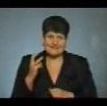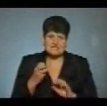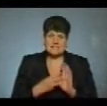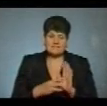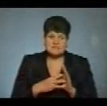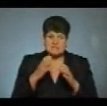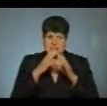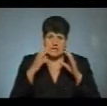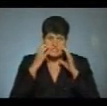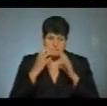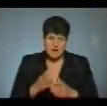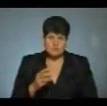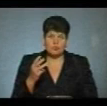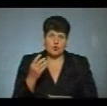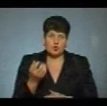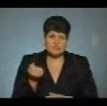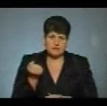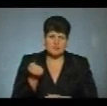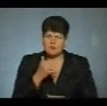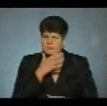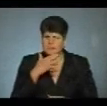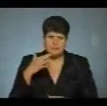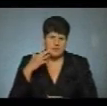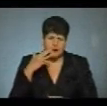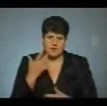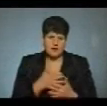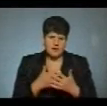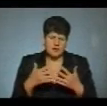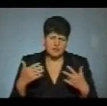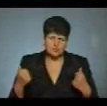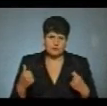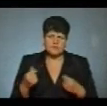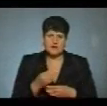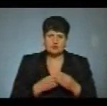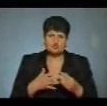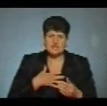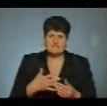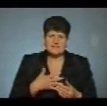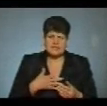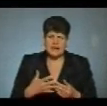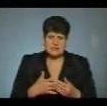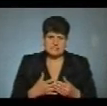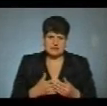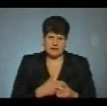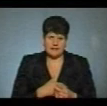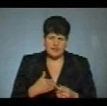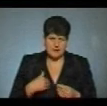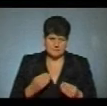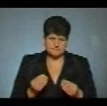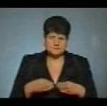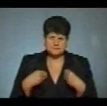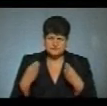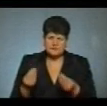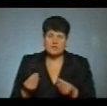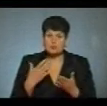380 респіраторів, отримала багато компонентів для апаратів штучної вентиляції легень. І якщо